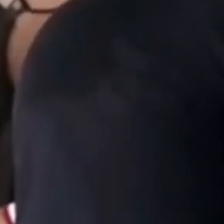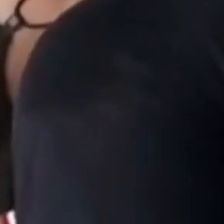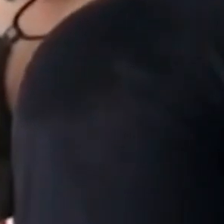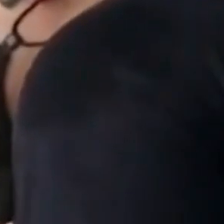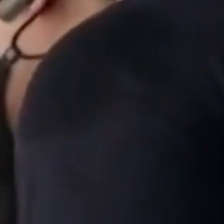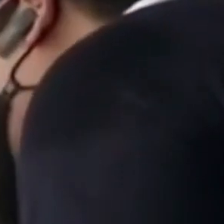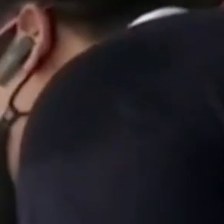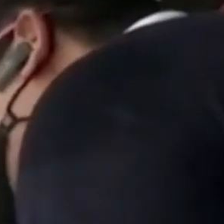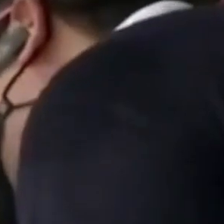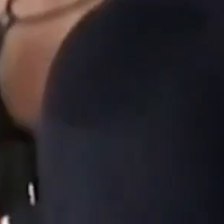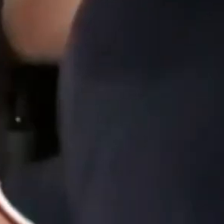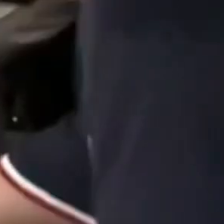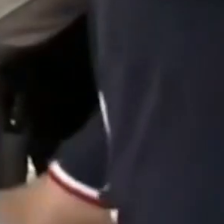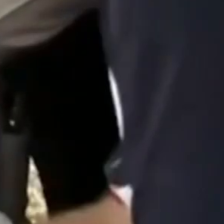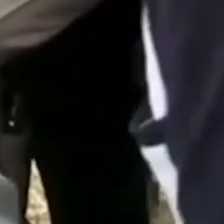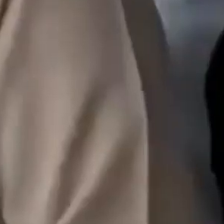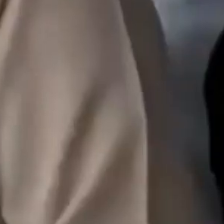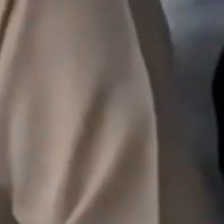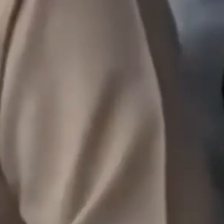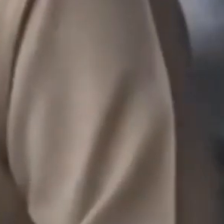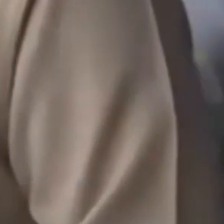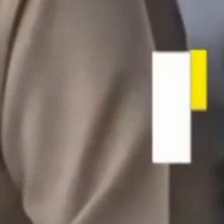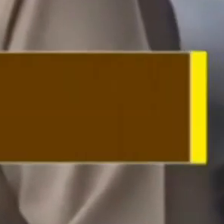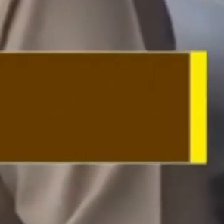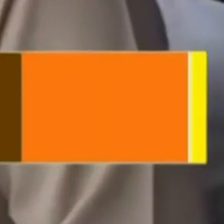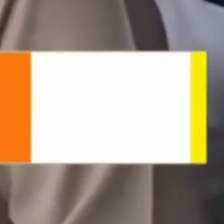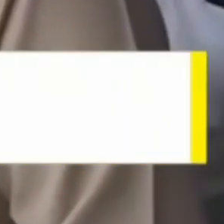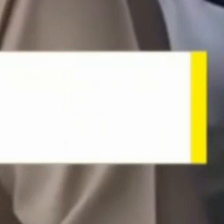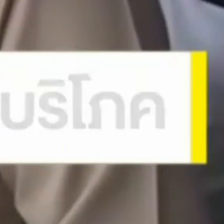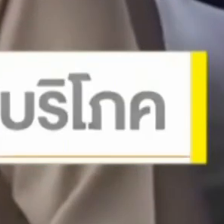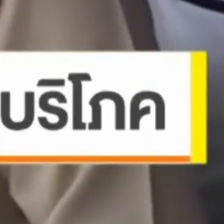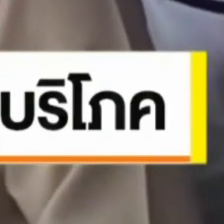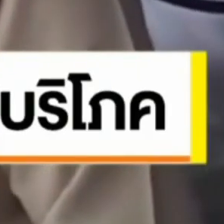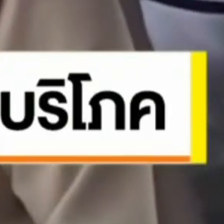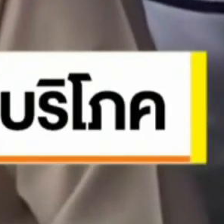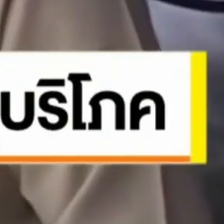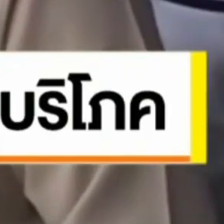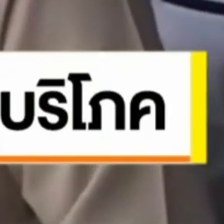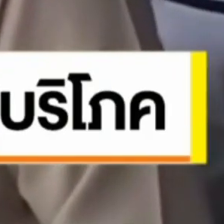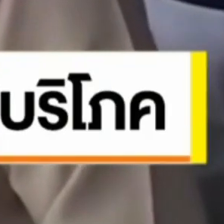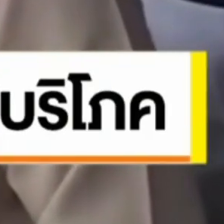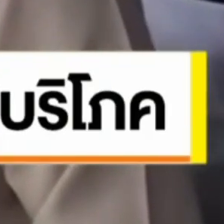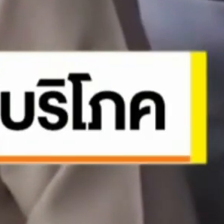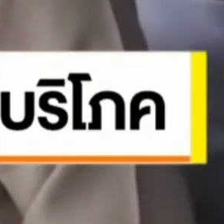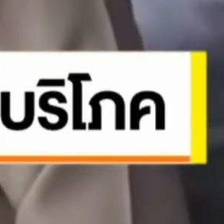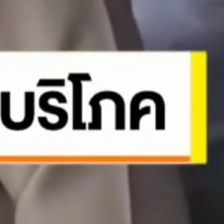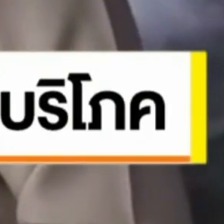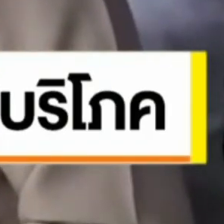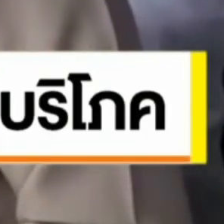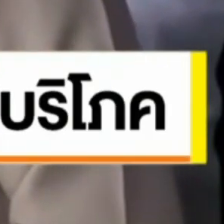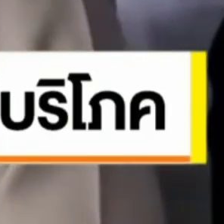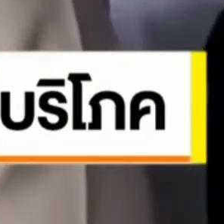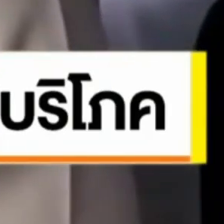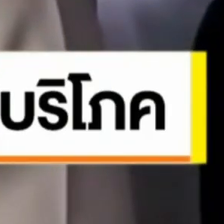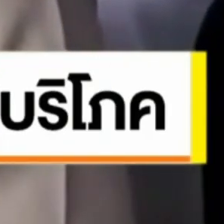การกินกุ้งแบบนี้กินอาหารทะเลแล้วจะติดโควิดซึ่งเราก็พยายามบอกกันอยู่เสมอนะฮะว่าคือมันกินได้แค่ปรุงให้สุกแต่ทุกวันนี้เนี่ยเหมือนกับว่า